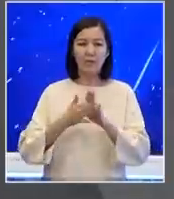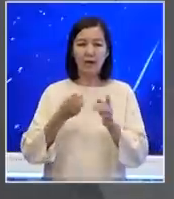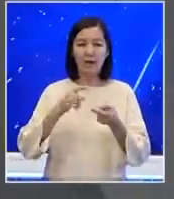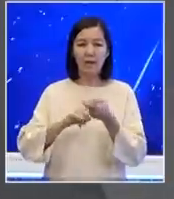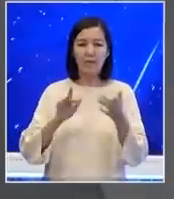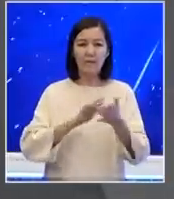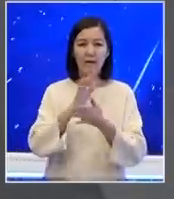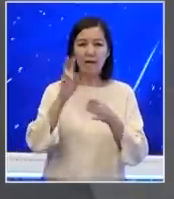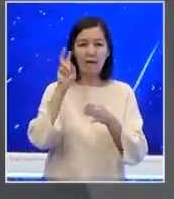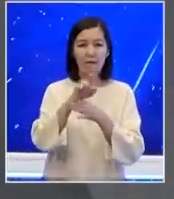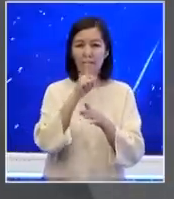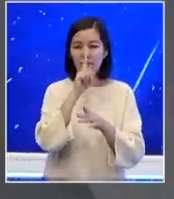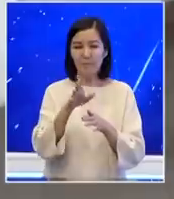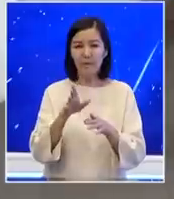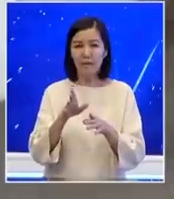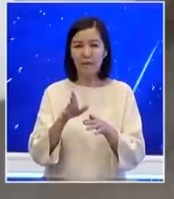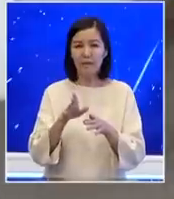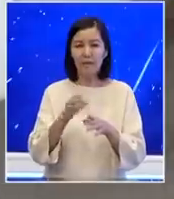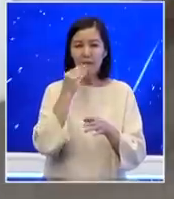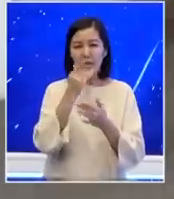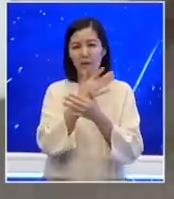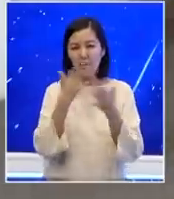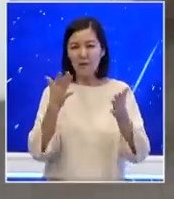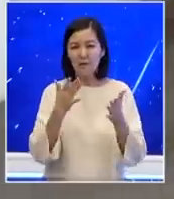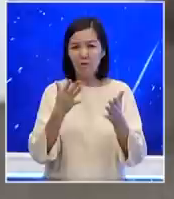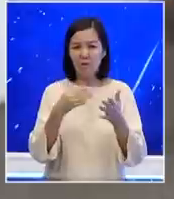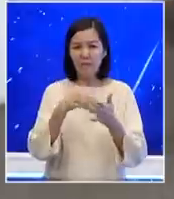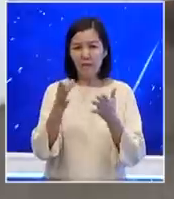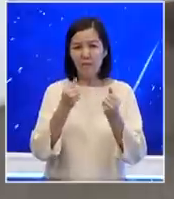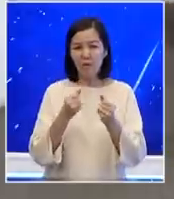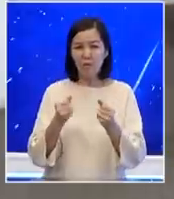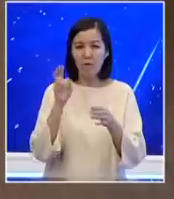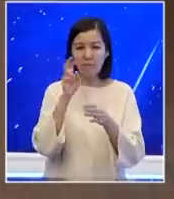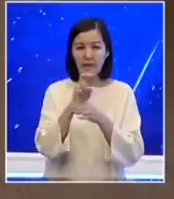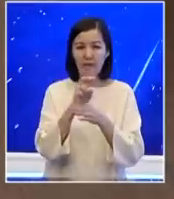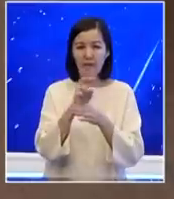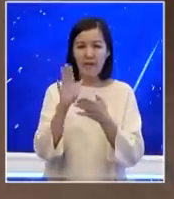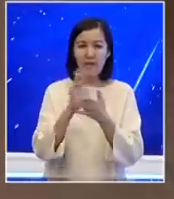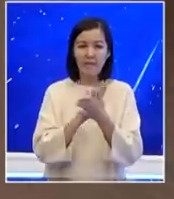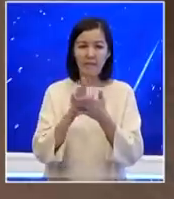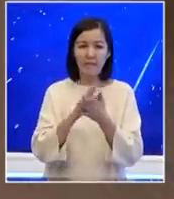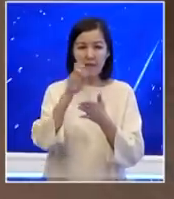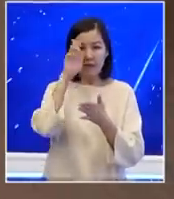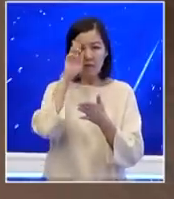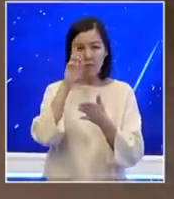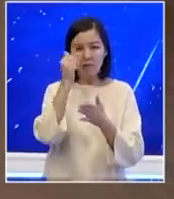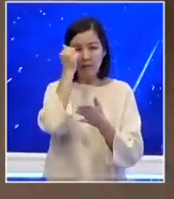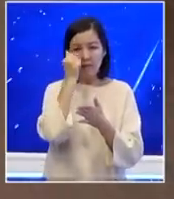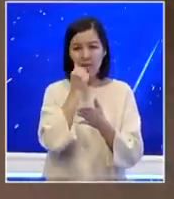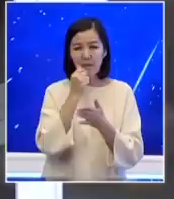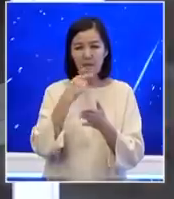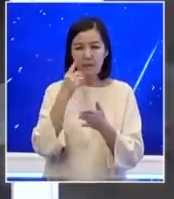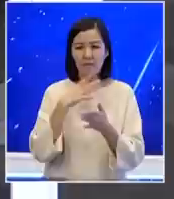келуі сиреген. Облыс орталығына тек азық-түлік алу үшін ғана шығады. Жол жүру билетін тегін қылған үкіметке айтар алғысы да